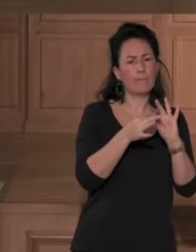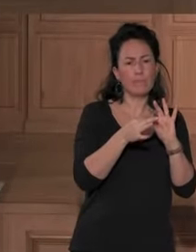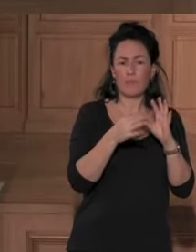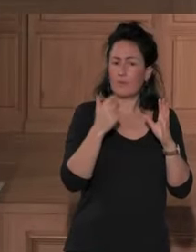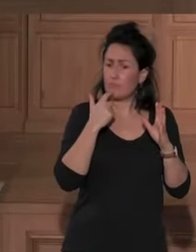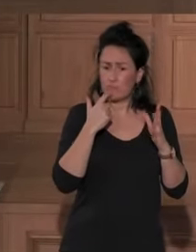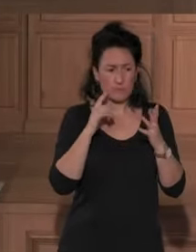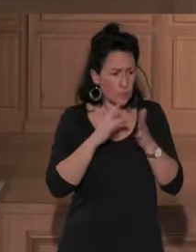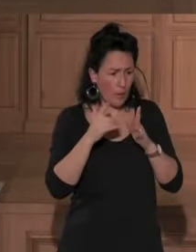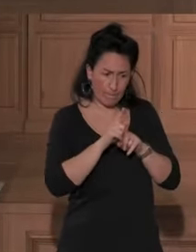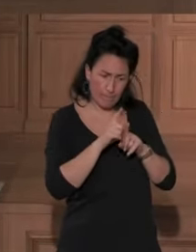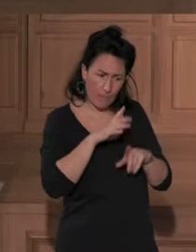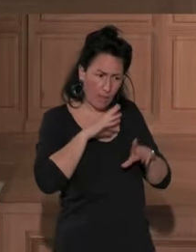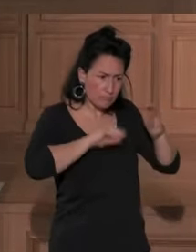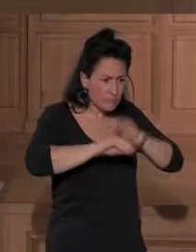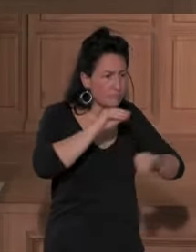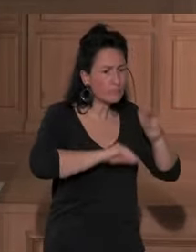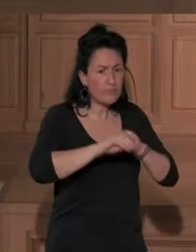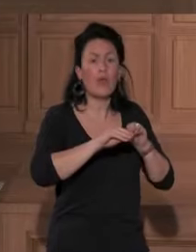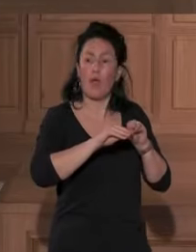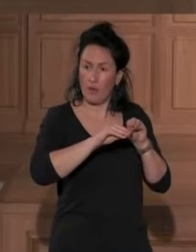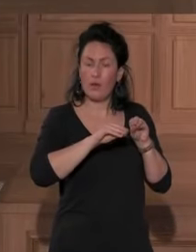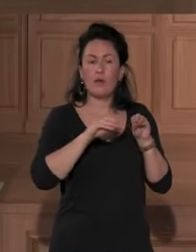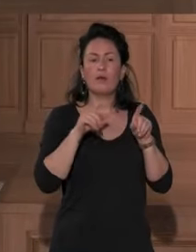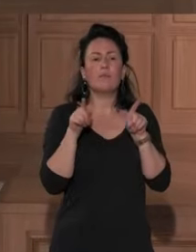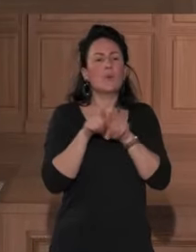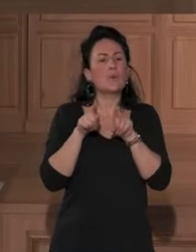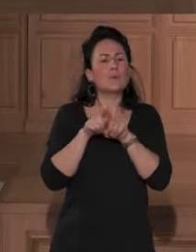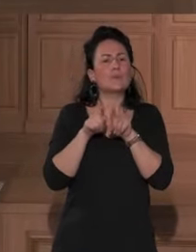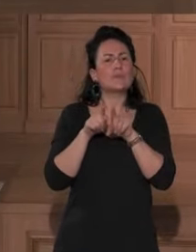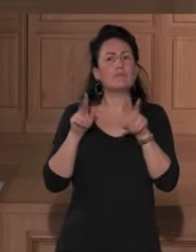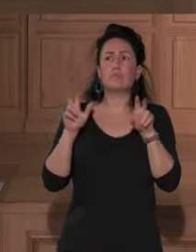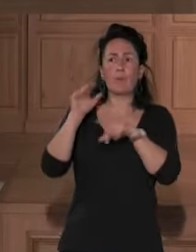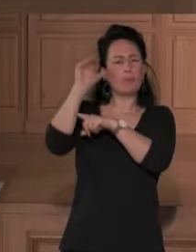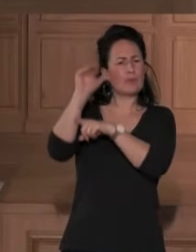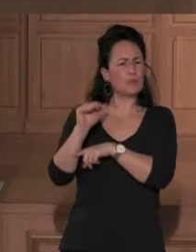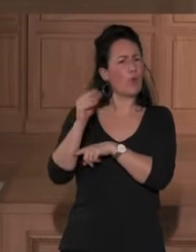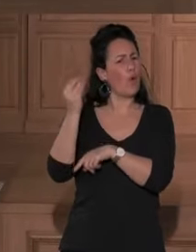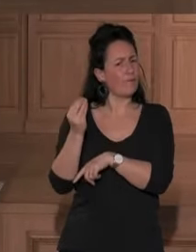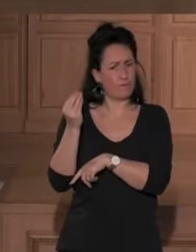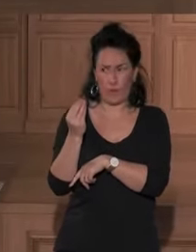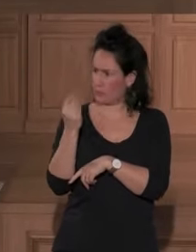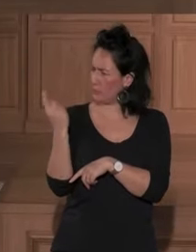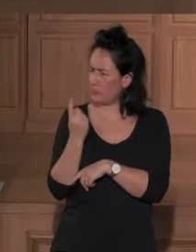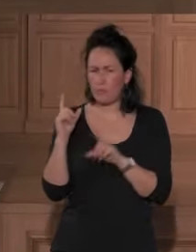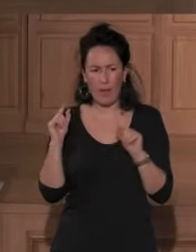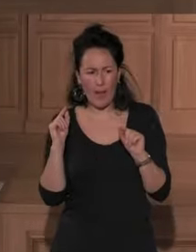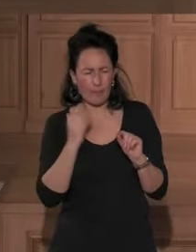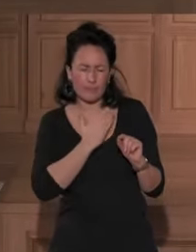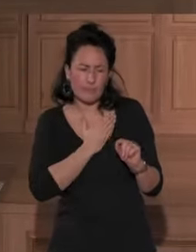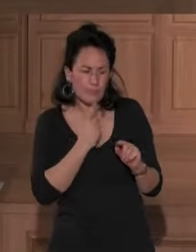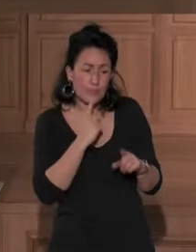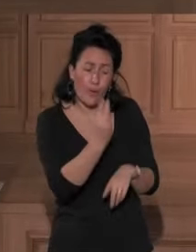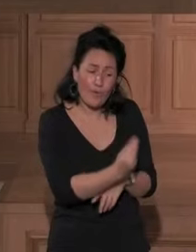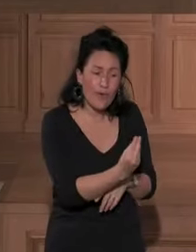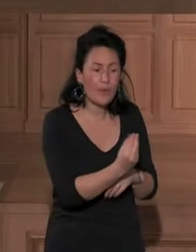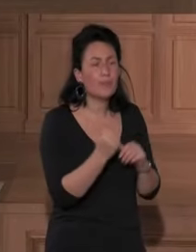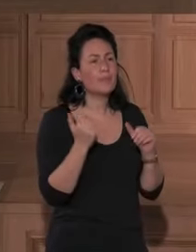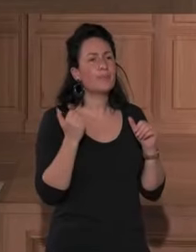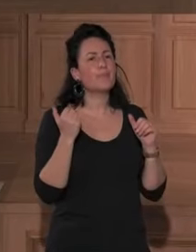complet de prise en charge, avec évidemment l'accord de la protection de l'enfance, qui est toujours une bienveillance sur les enfants, mais pas